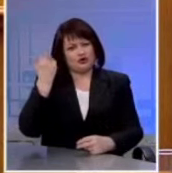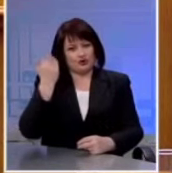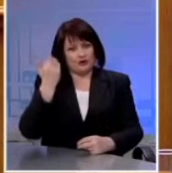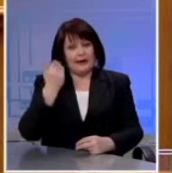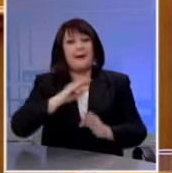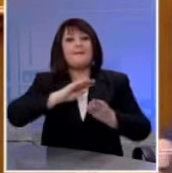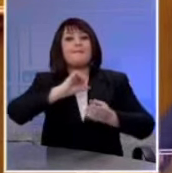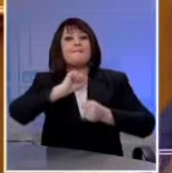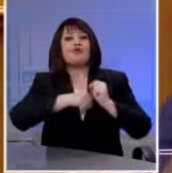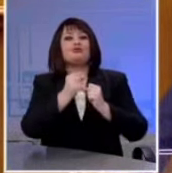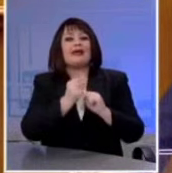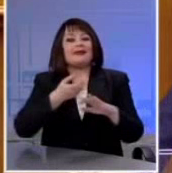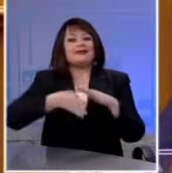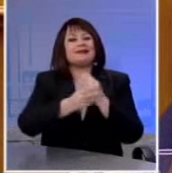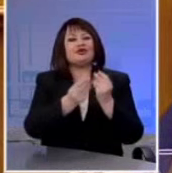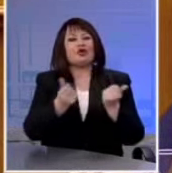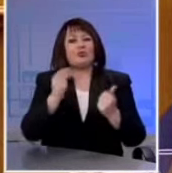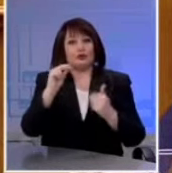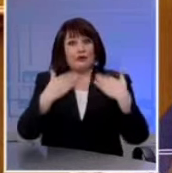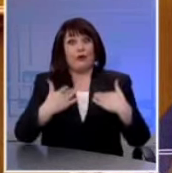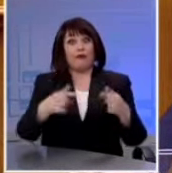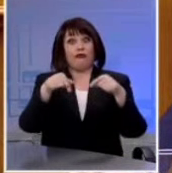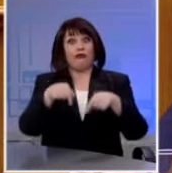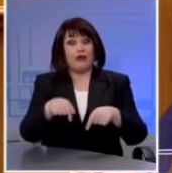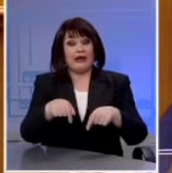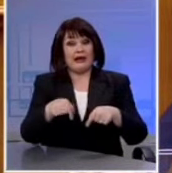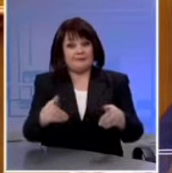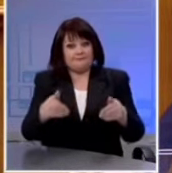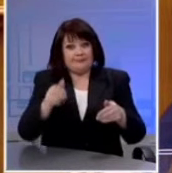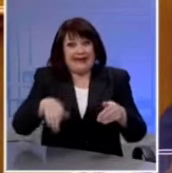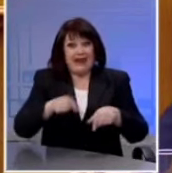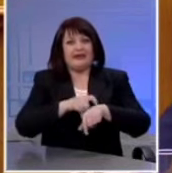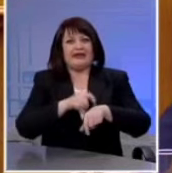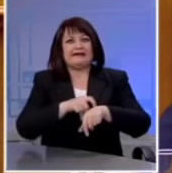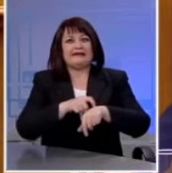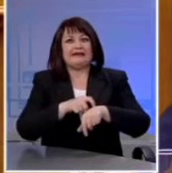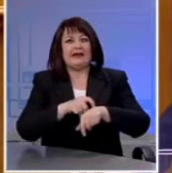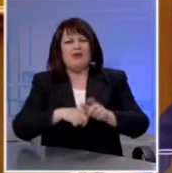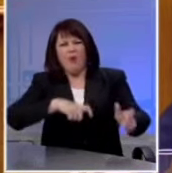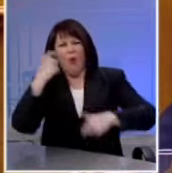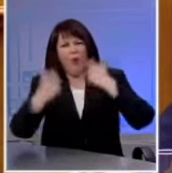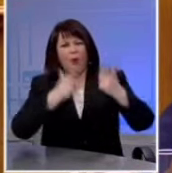επιχείρησαν να περάσουν το συμβιβασμό αυτό από τη Βουλή και υποχώρησαν τελευταία στιγμή κάτω από τη γενική καταγραφή.